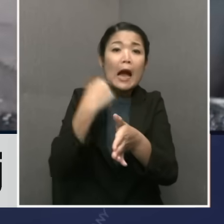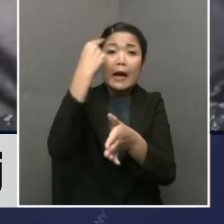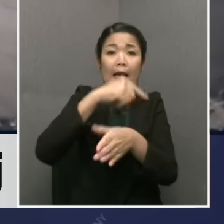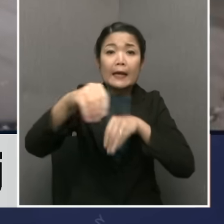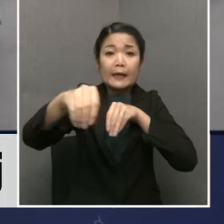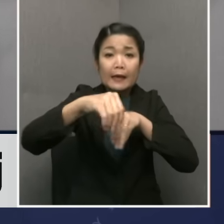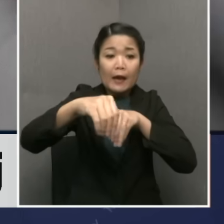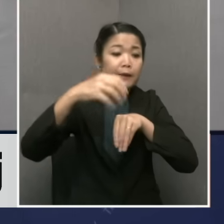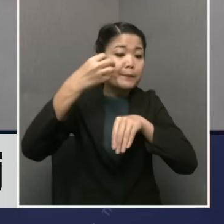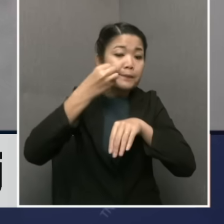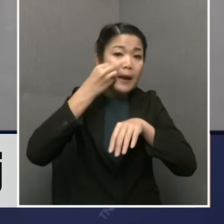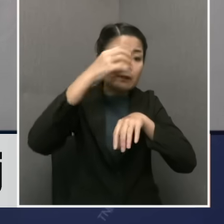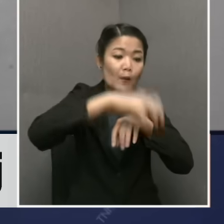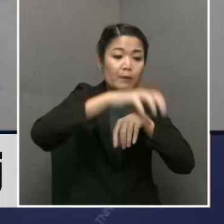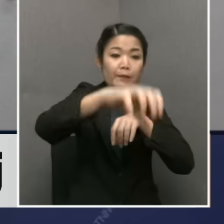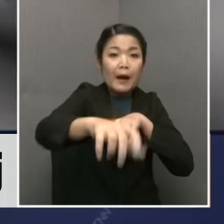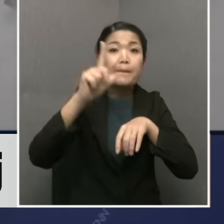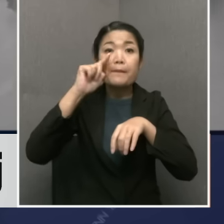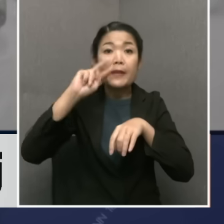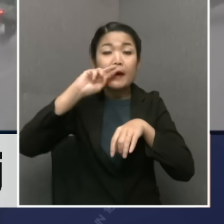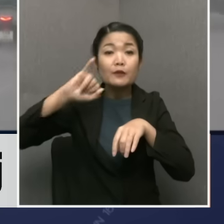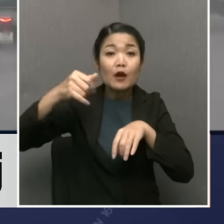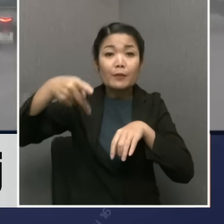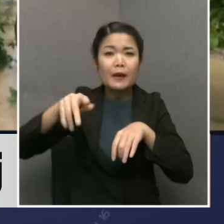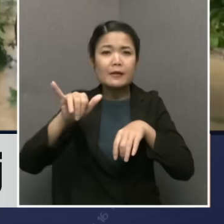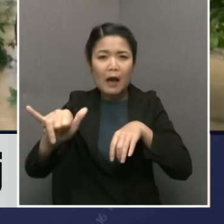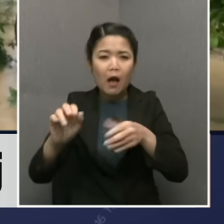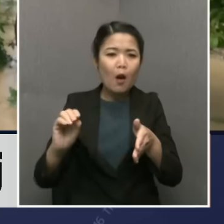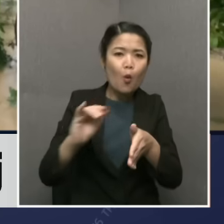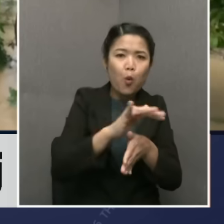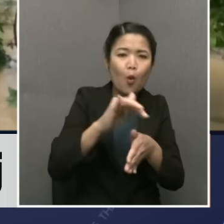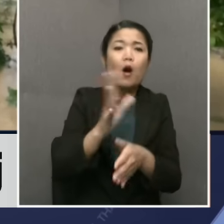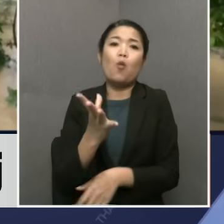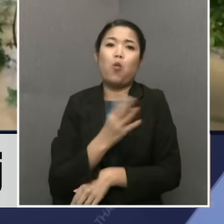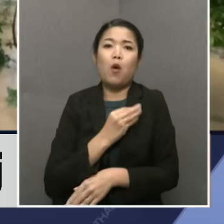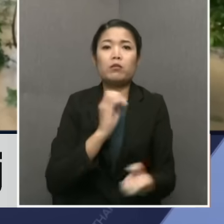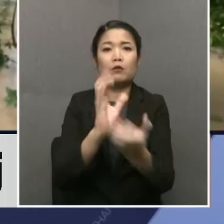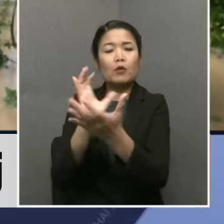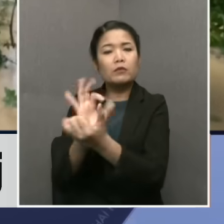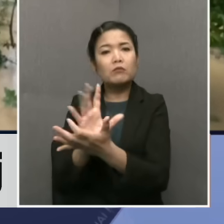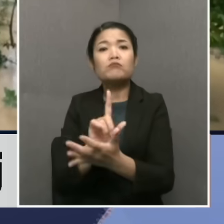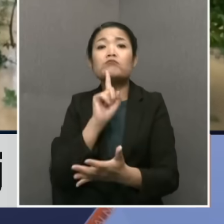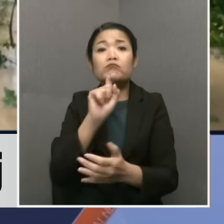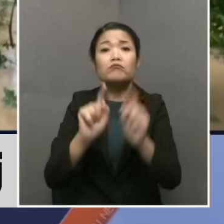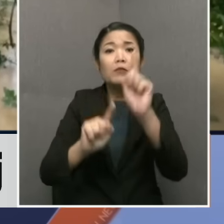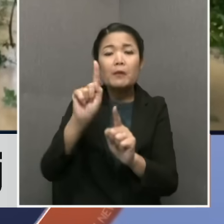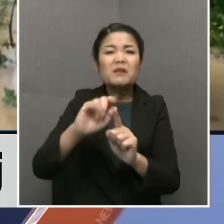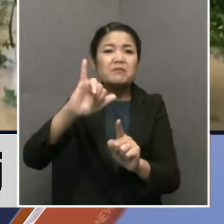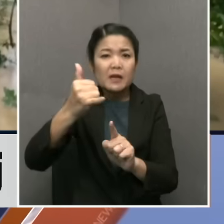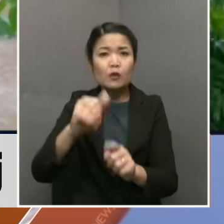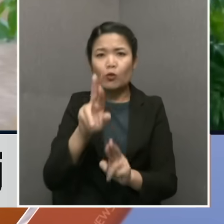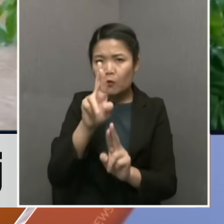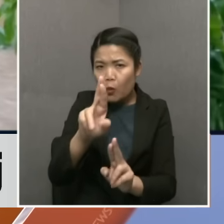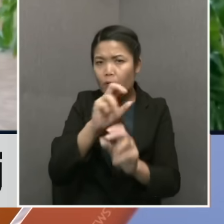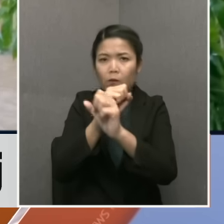คะในส่วนนี้อาจารย์ประเมินอย่างไรบ้างคะจังหวัดที่จะได้รับผลกระทบชาวบ้านที่อาศัยอยู่ริมตลิ่งของแม่น้ำเจ้าพระยาพื้นที่ไหนบ้างต้องเฝ้า